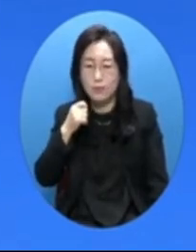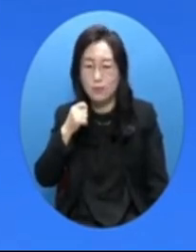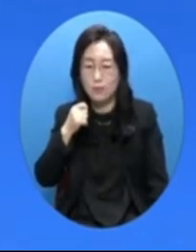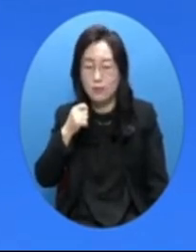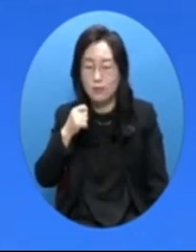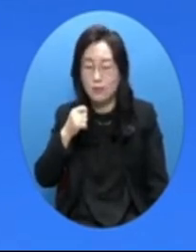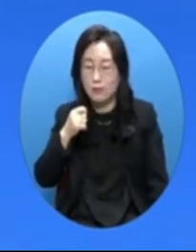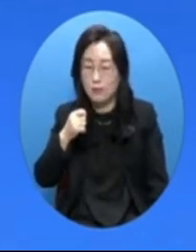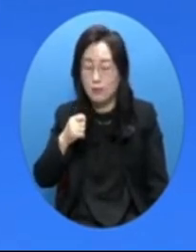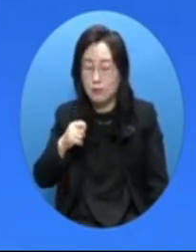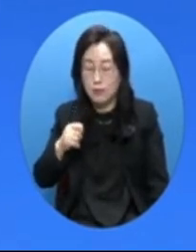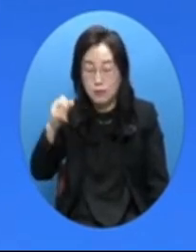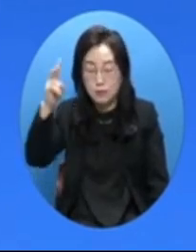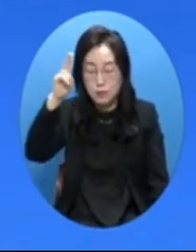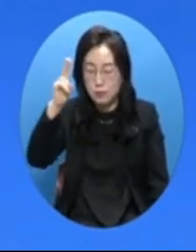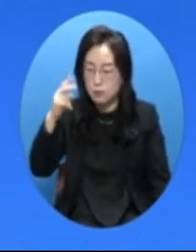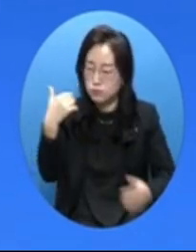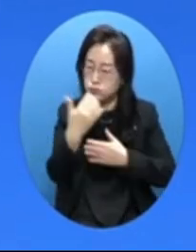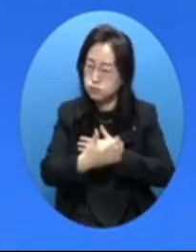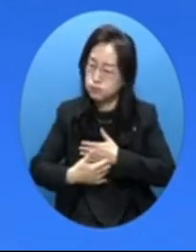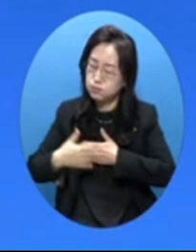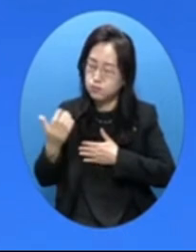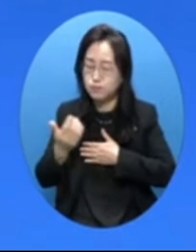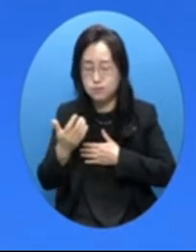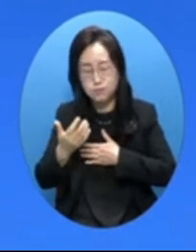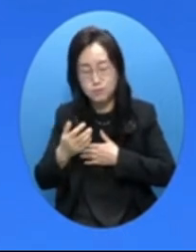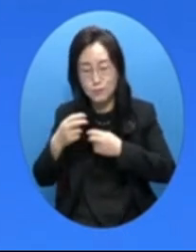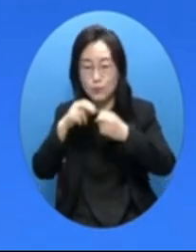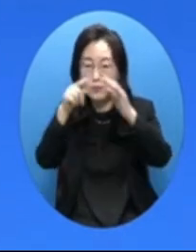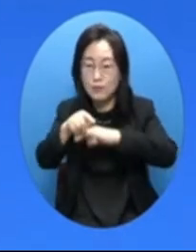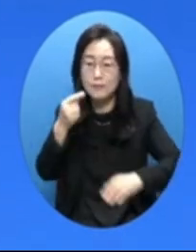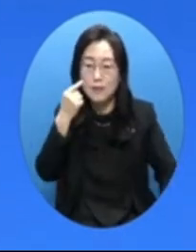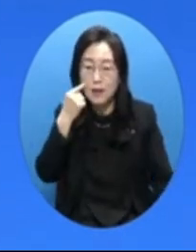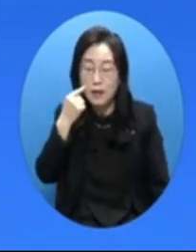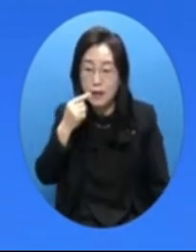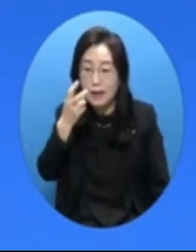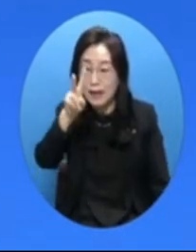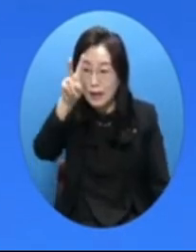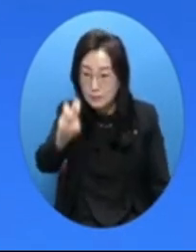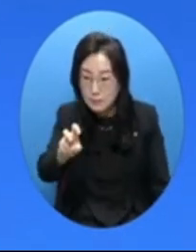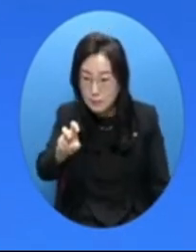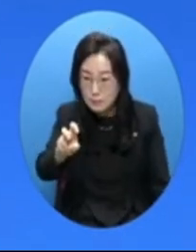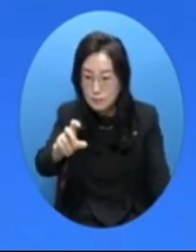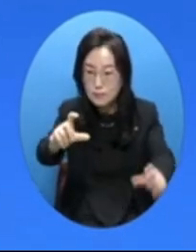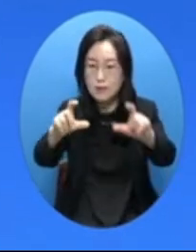갑자기 몸이 아파서 병원에 가보니 아멘